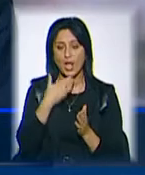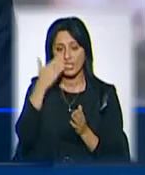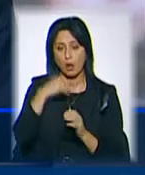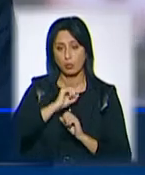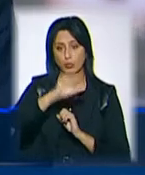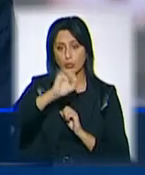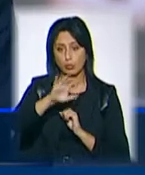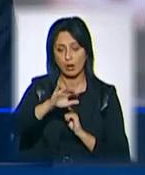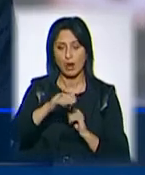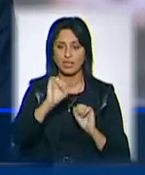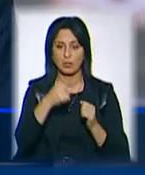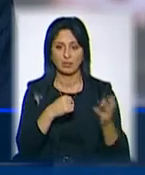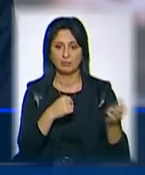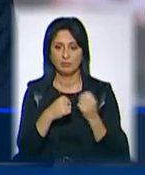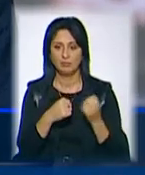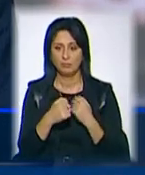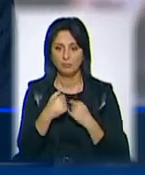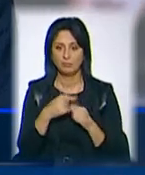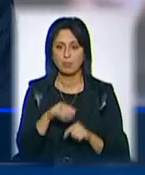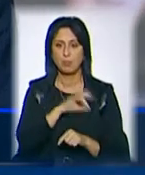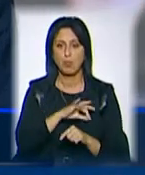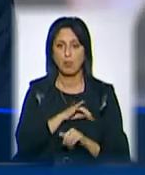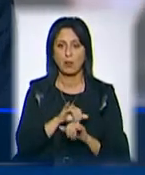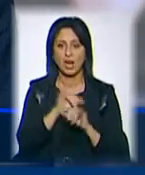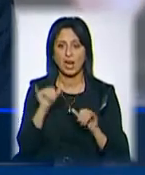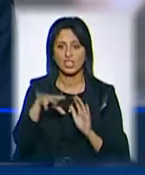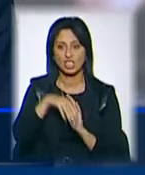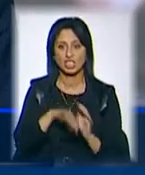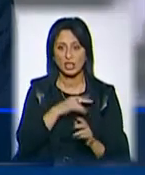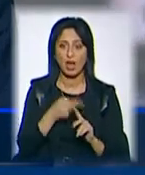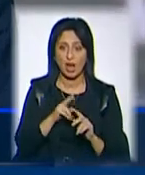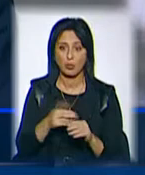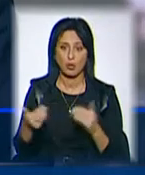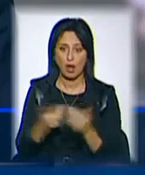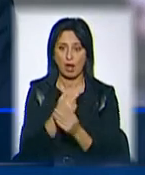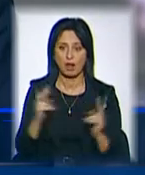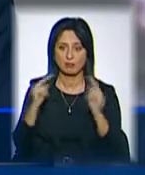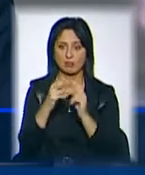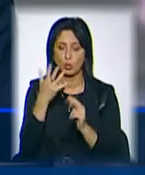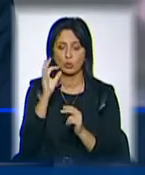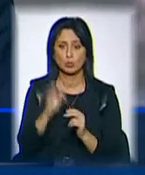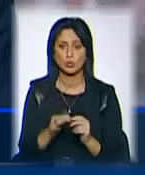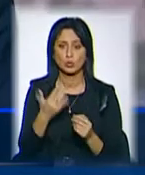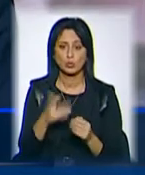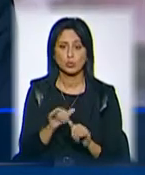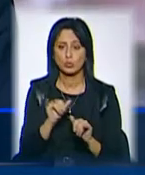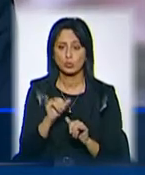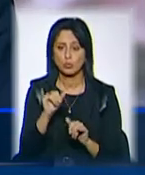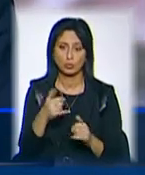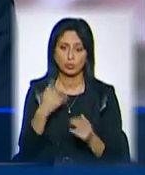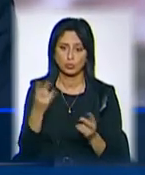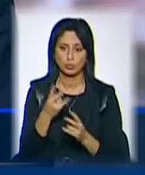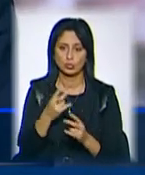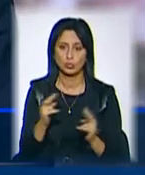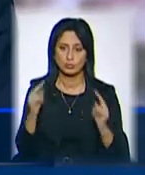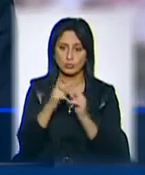ზამთრის გაზრდილ წილზე არის ლაპარაკი, იმიტომ რომ მოხმარება გაიზარდა, შიდა მოხმარება დაახლოებით 5%-ით იზრდება ბოლო წლების განმავლობაში.